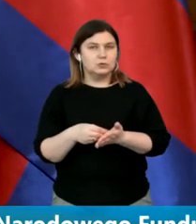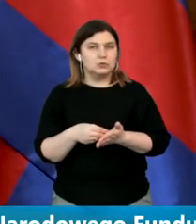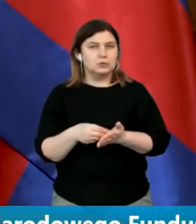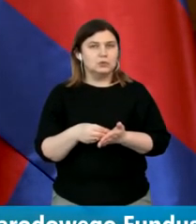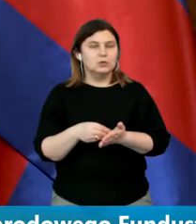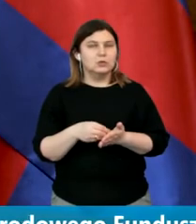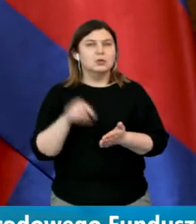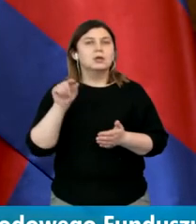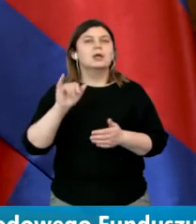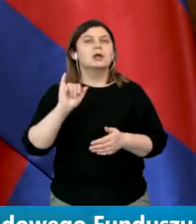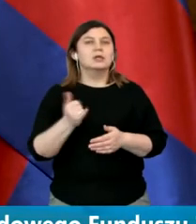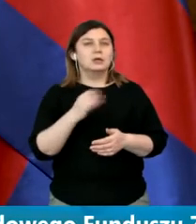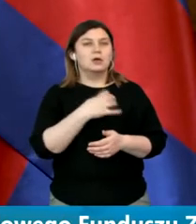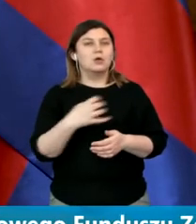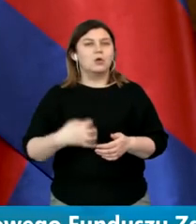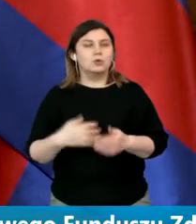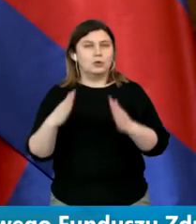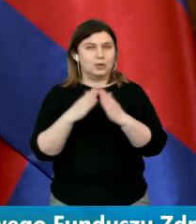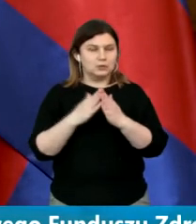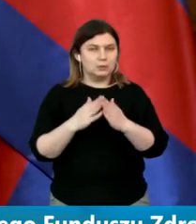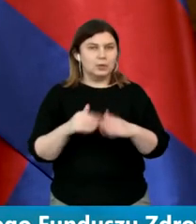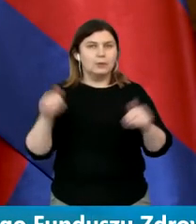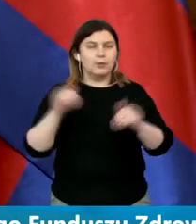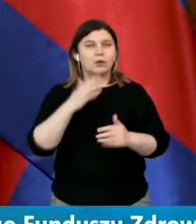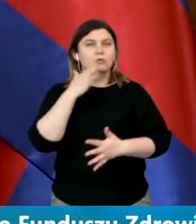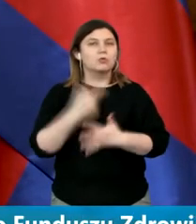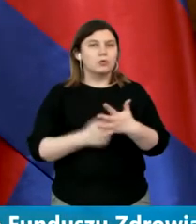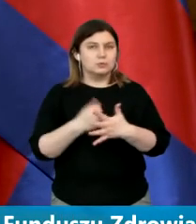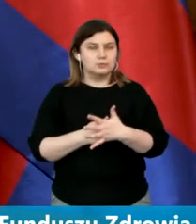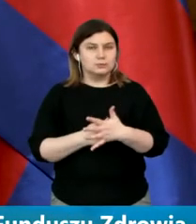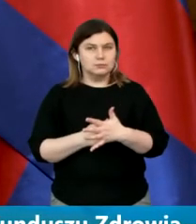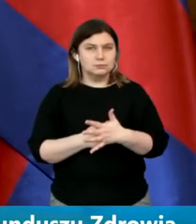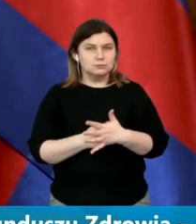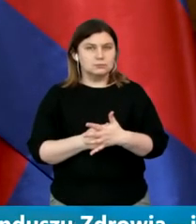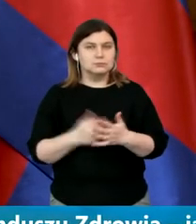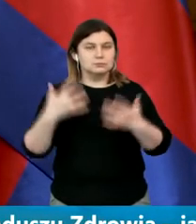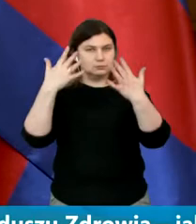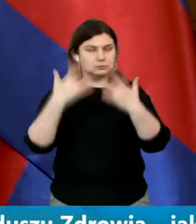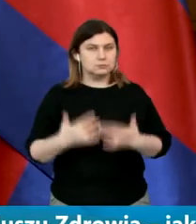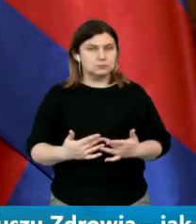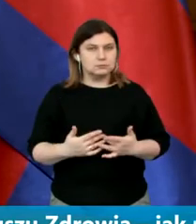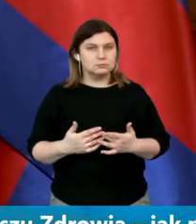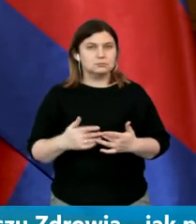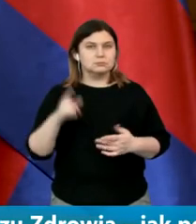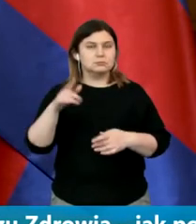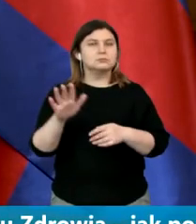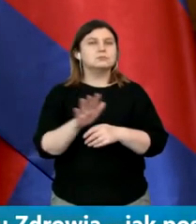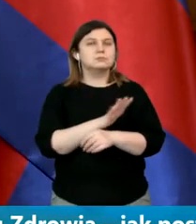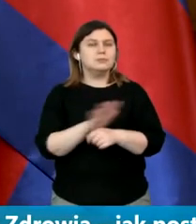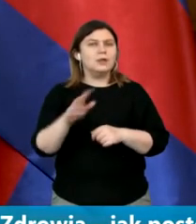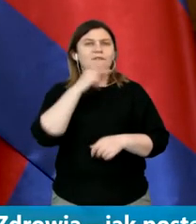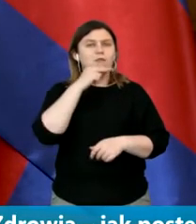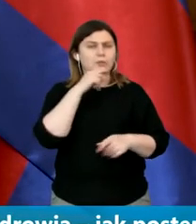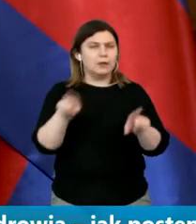tego czynnika, jakim jest gospodarstwo domowe, mogą skorzystać z rozliczenia na bazie zużycia wody. To